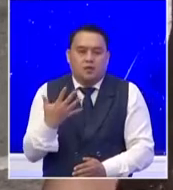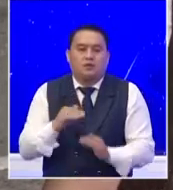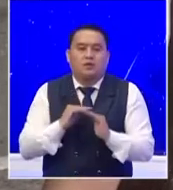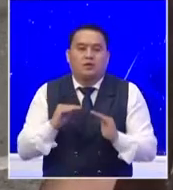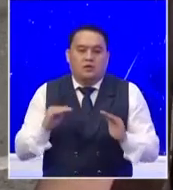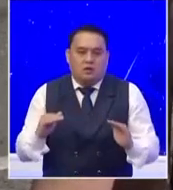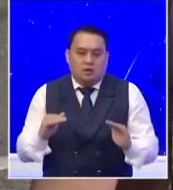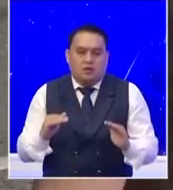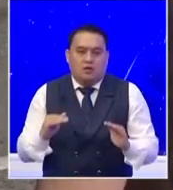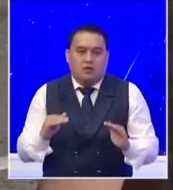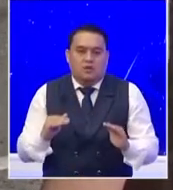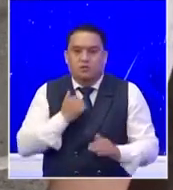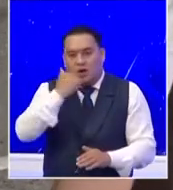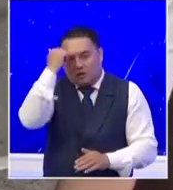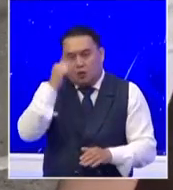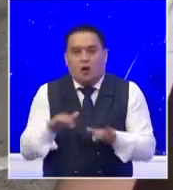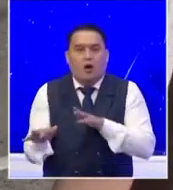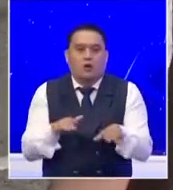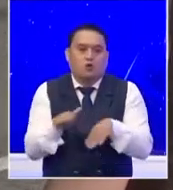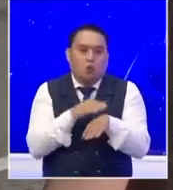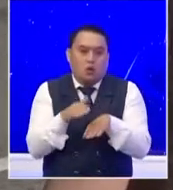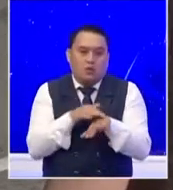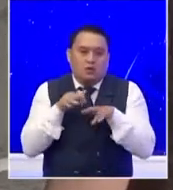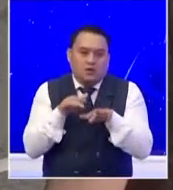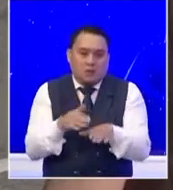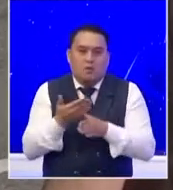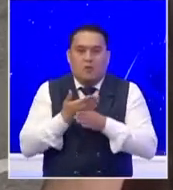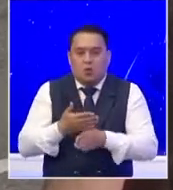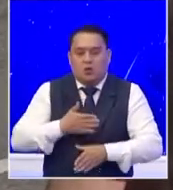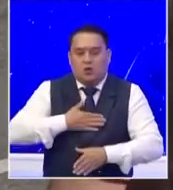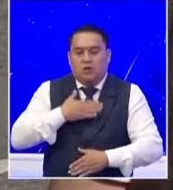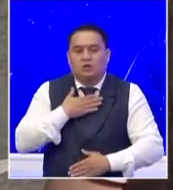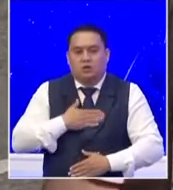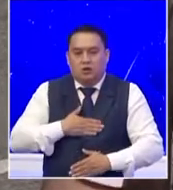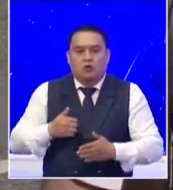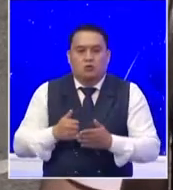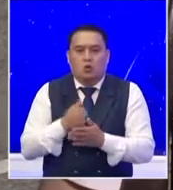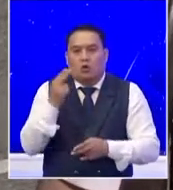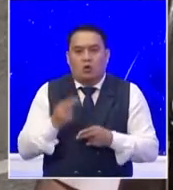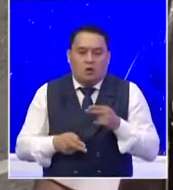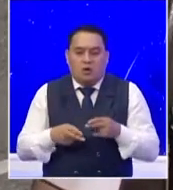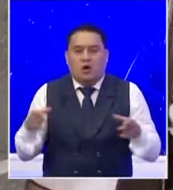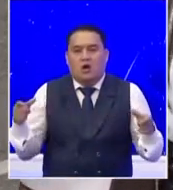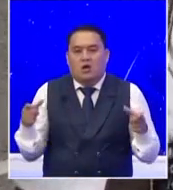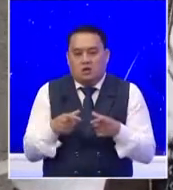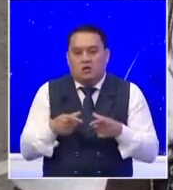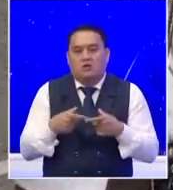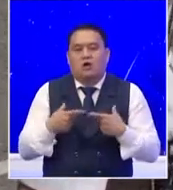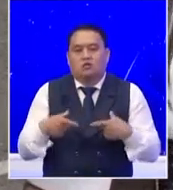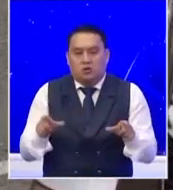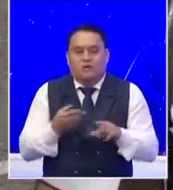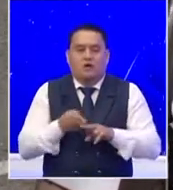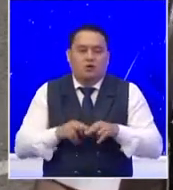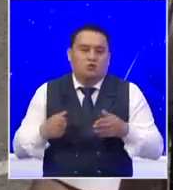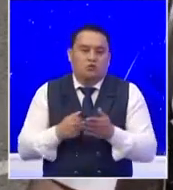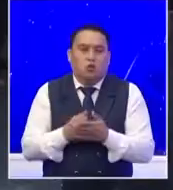У меня 5 детишек. Спасибо за акцию добрых дел. Продукты помогут нам жить в достатке, пока не закончится карантин. Всегда нужно помогать друг